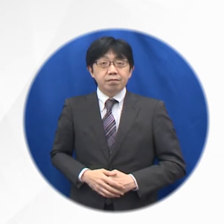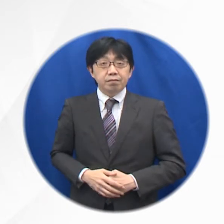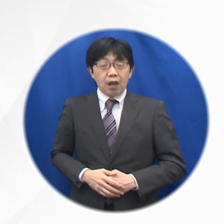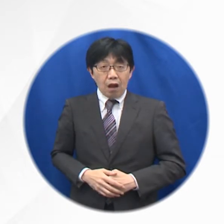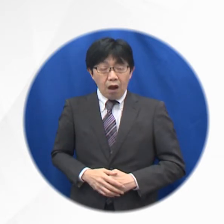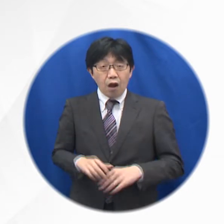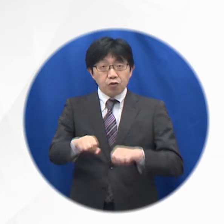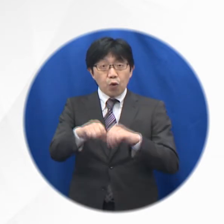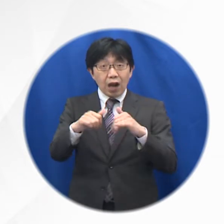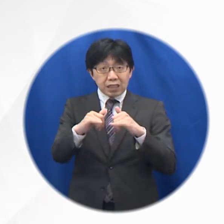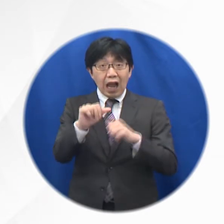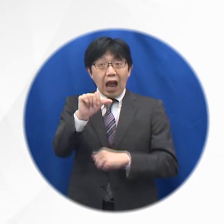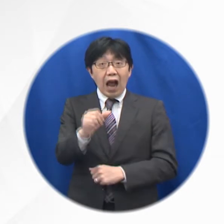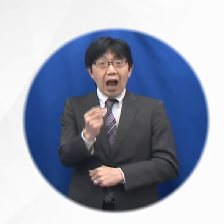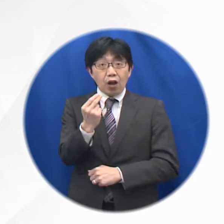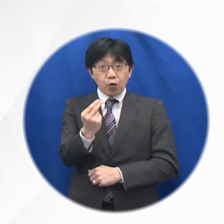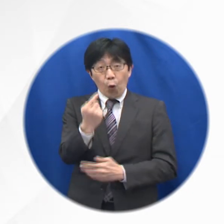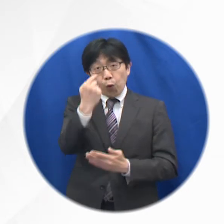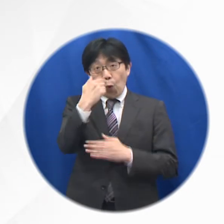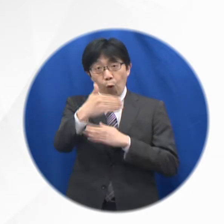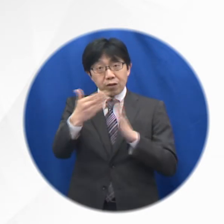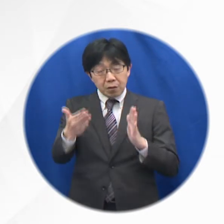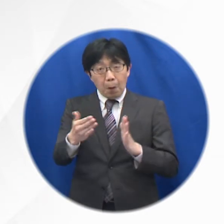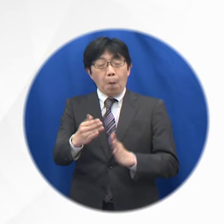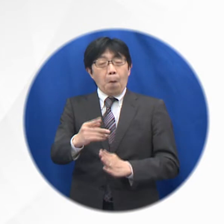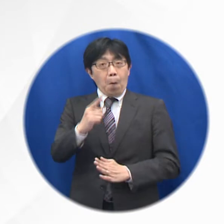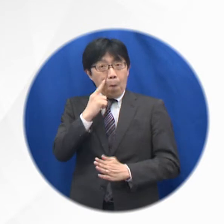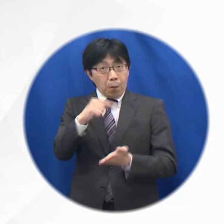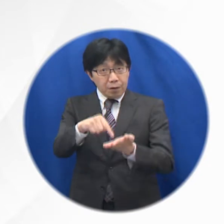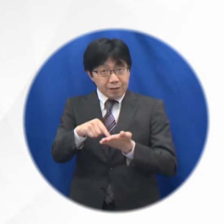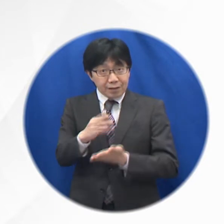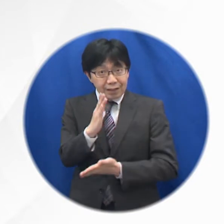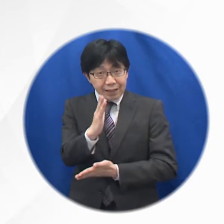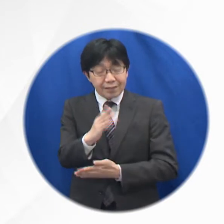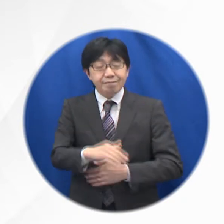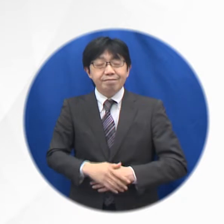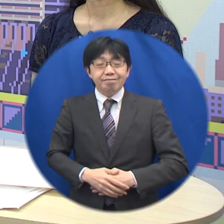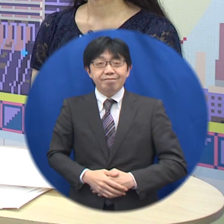害者アート教室、ぜひねチャレンジしてみてください。